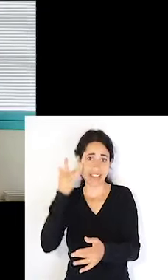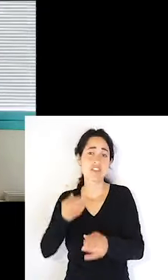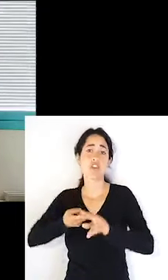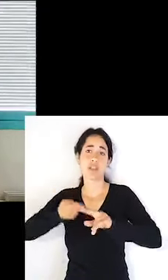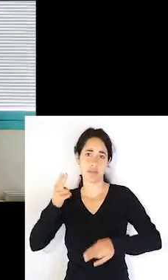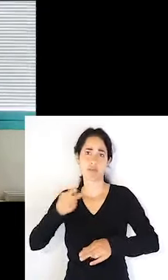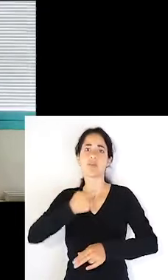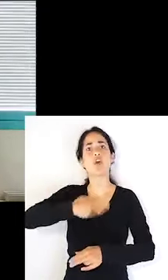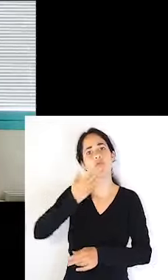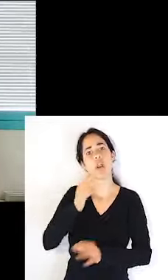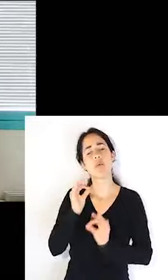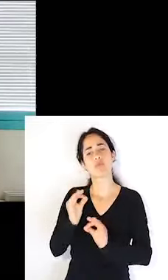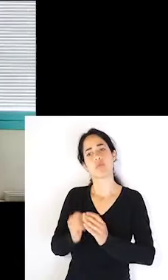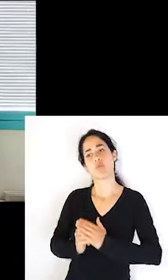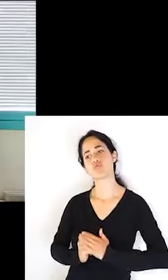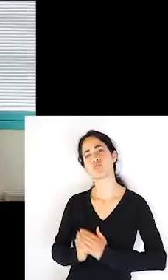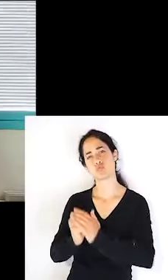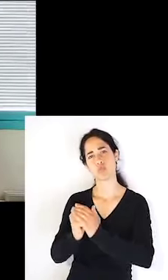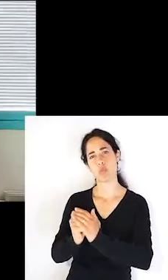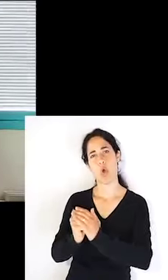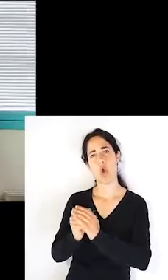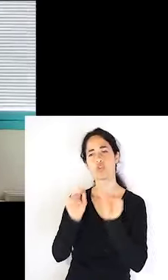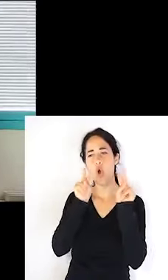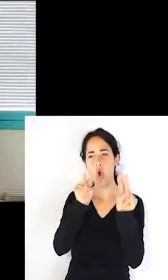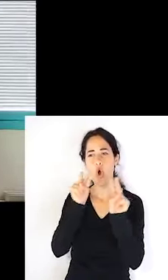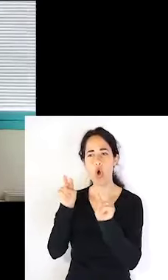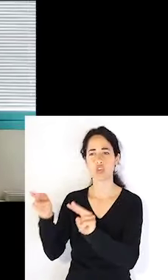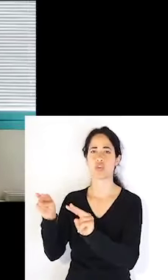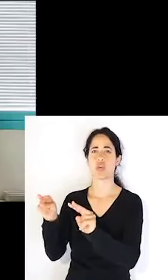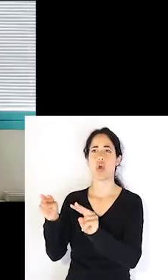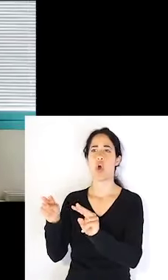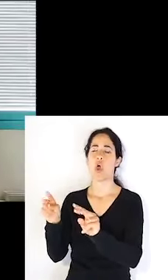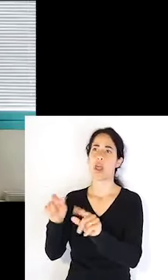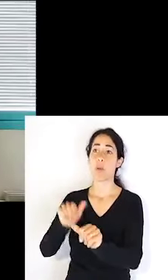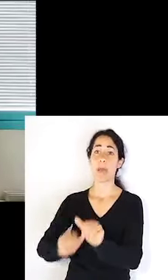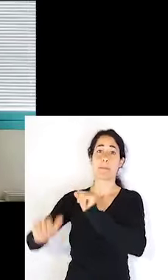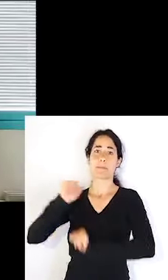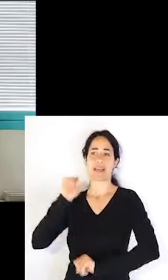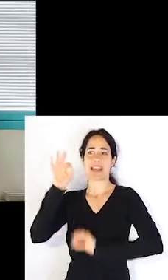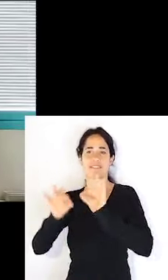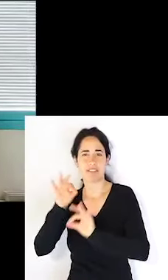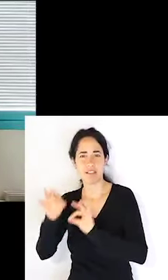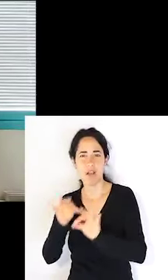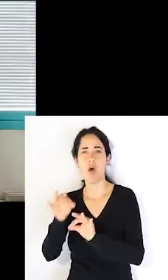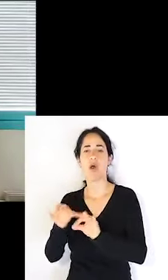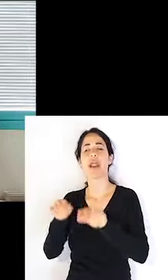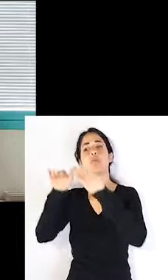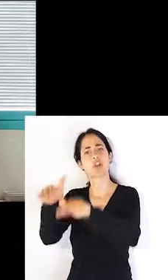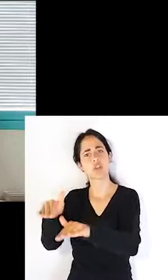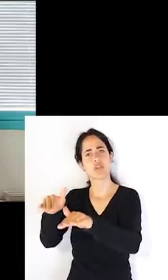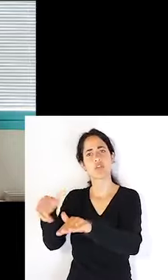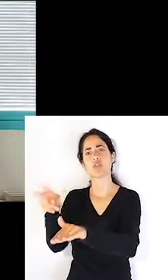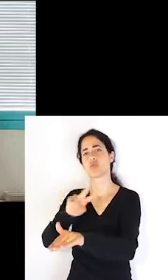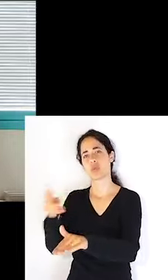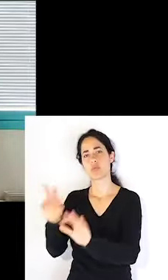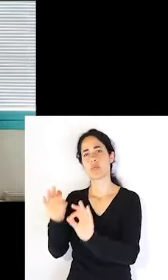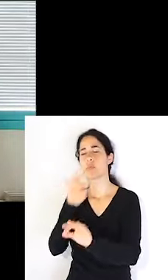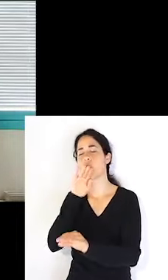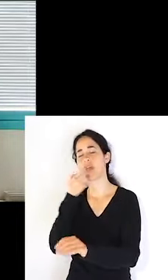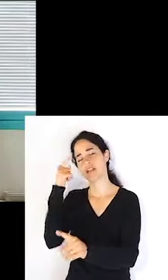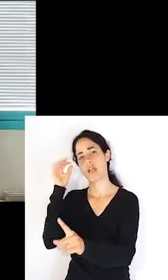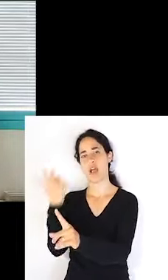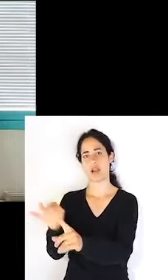quindi cercheremo ulteriormente di intensificare la prevenzione e la protezione delle persone